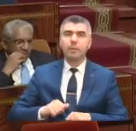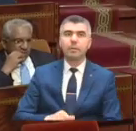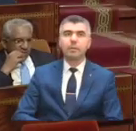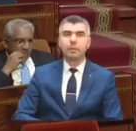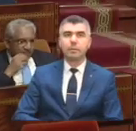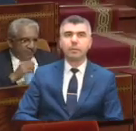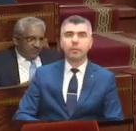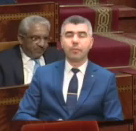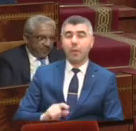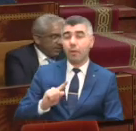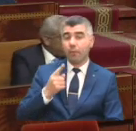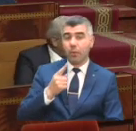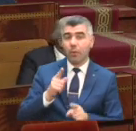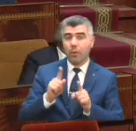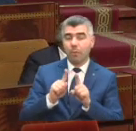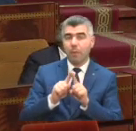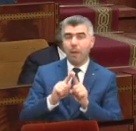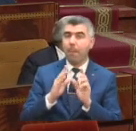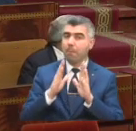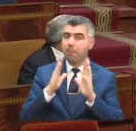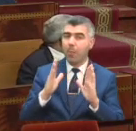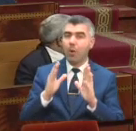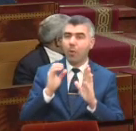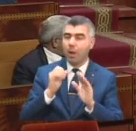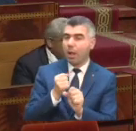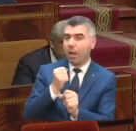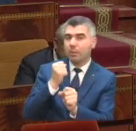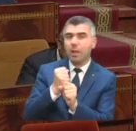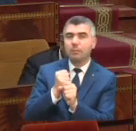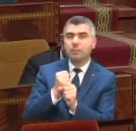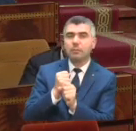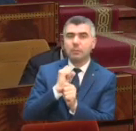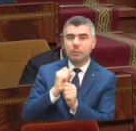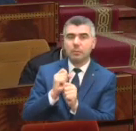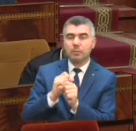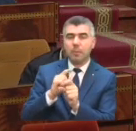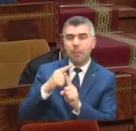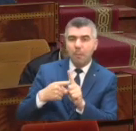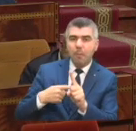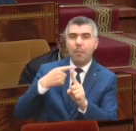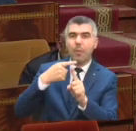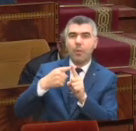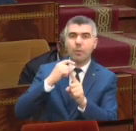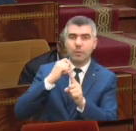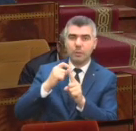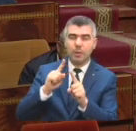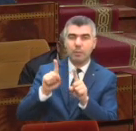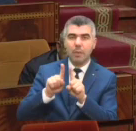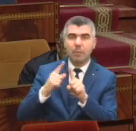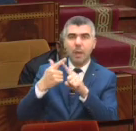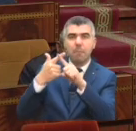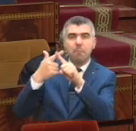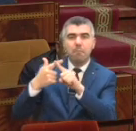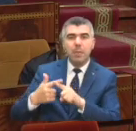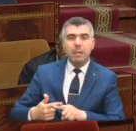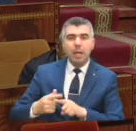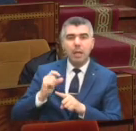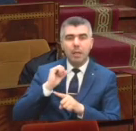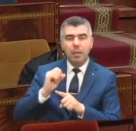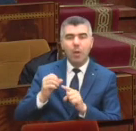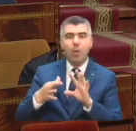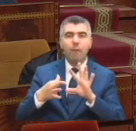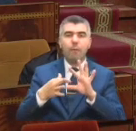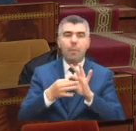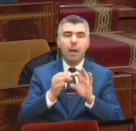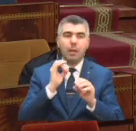اولا كنهنئكم على المجهود اللي درتو انكم زدتوا في راس المال ديال المجموعه ديال القرض الفلاحي اللي